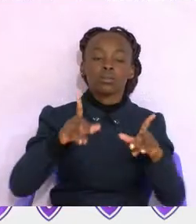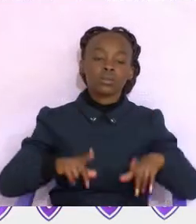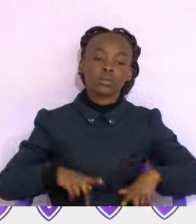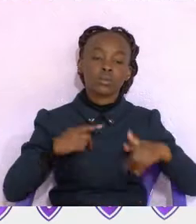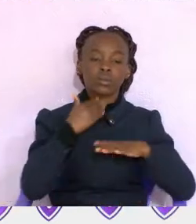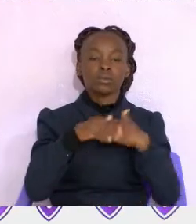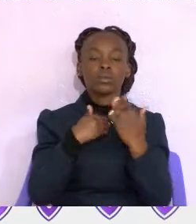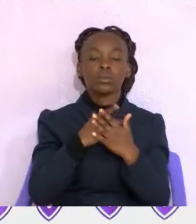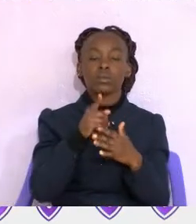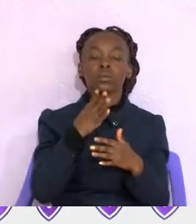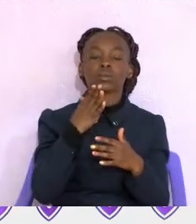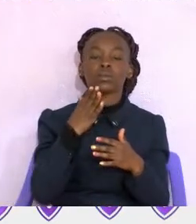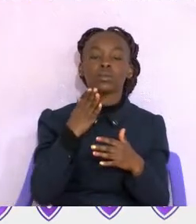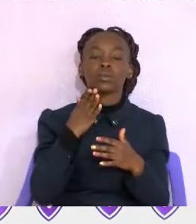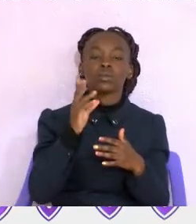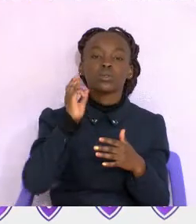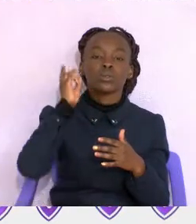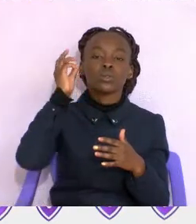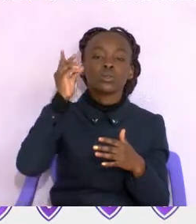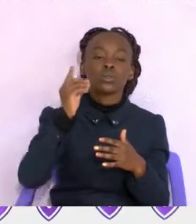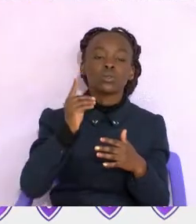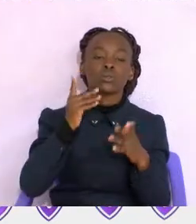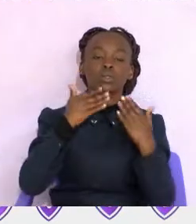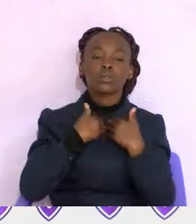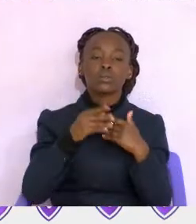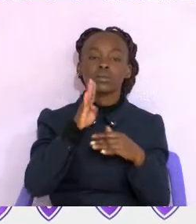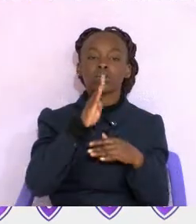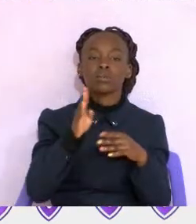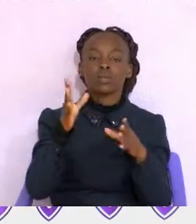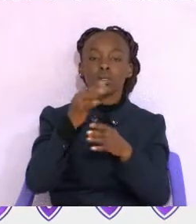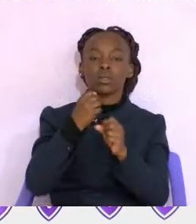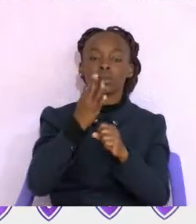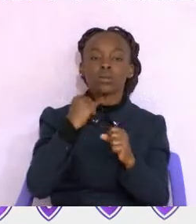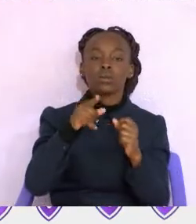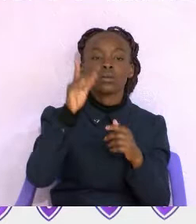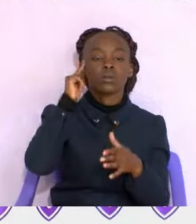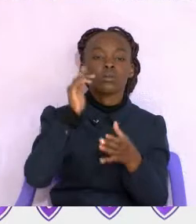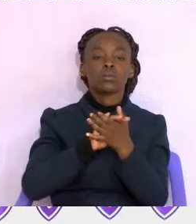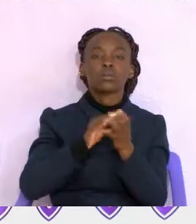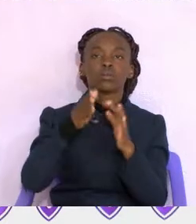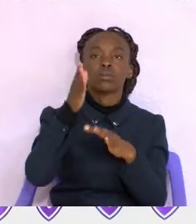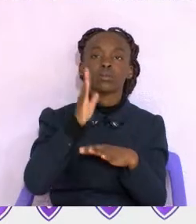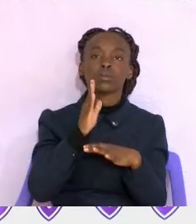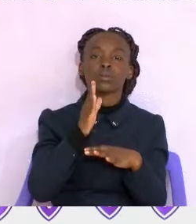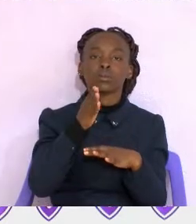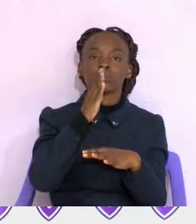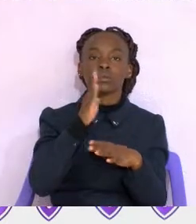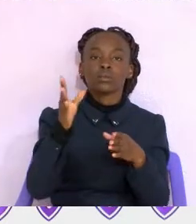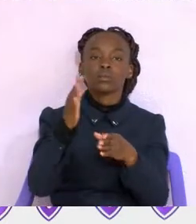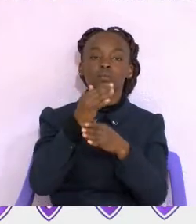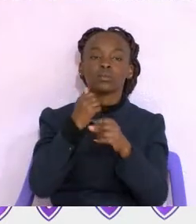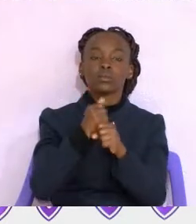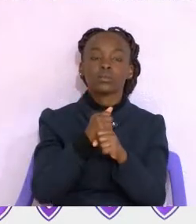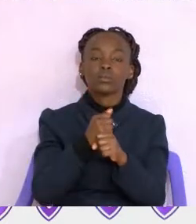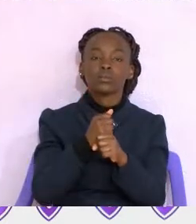Kila unahitaji kukua, be courageous because you believe God. Kuwa courageous kwa sababu